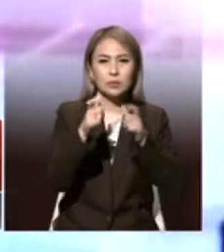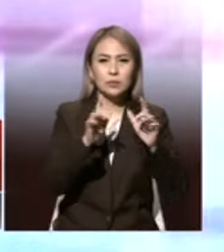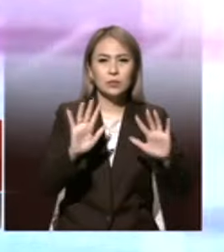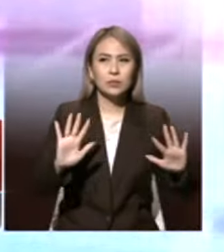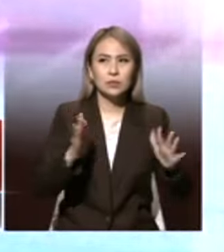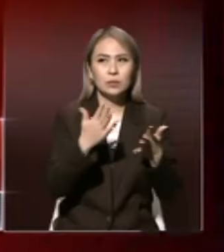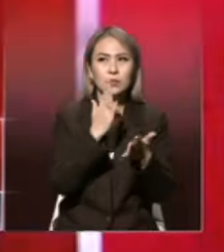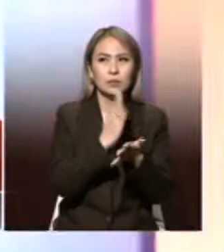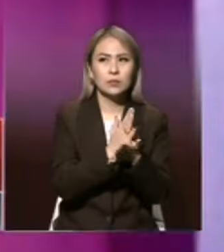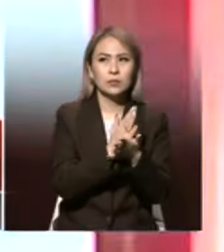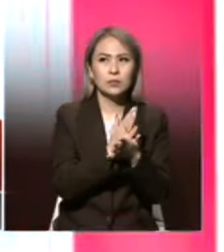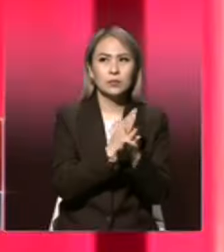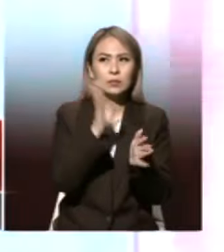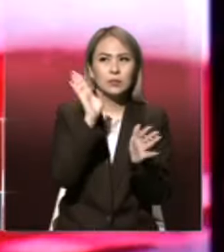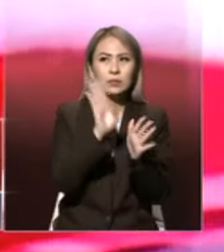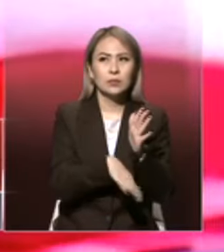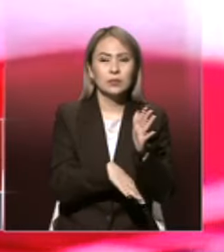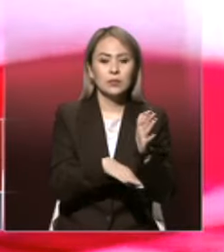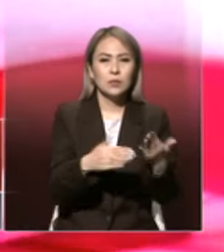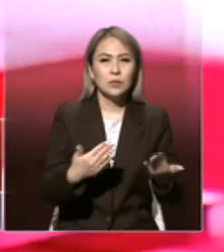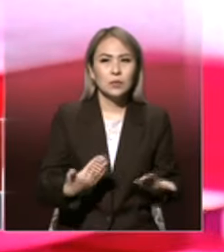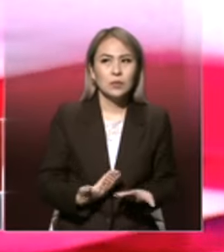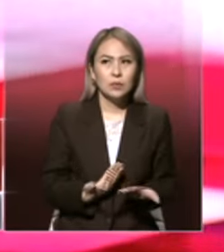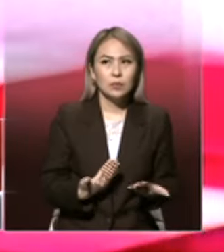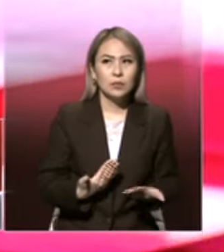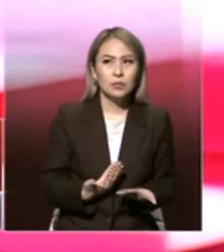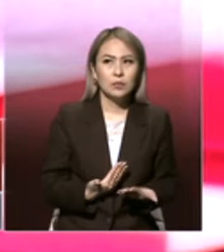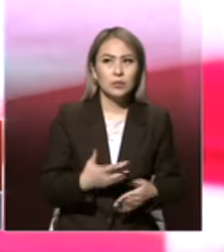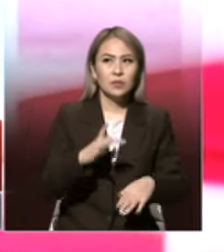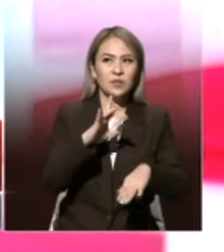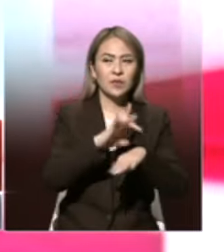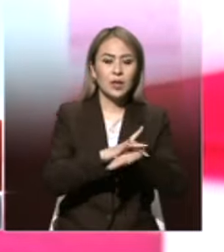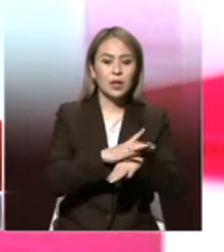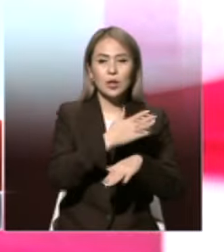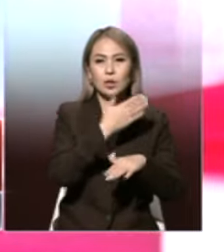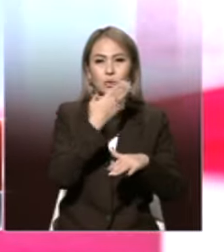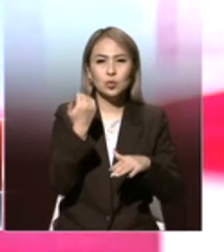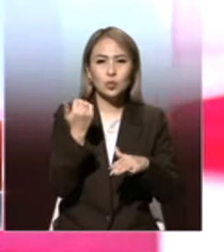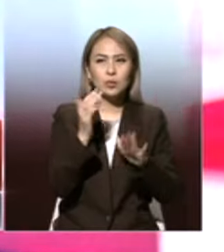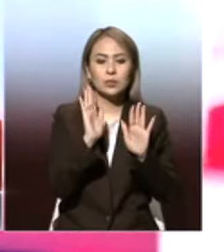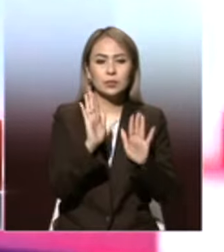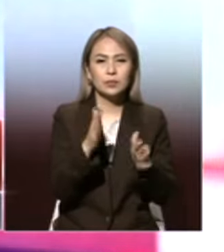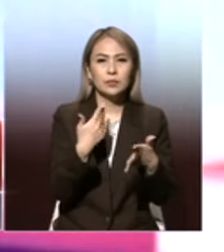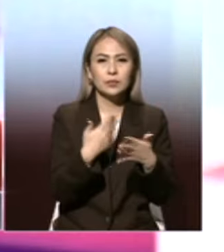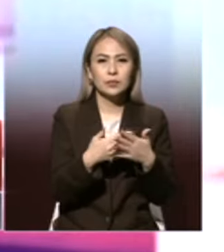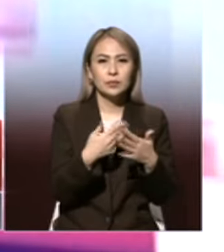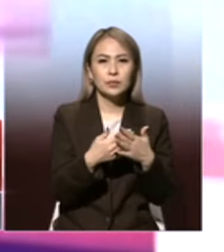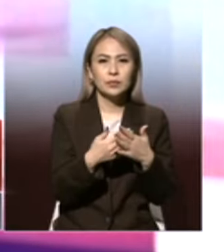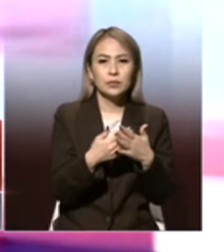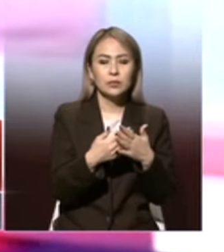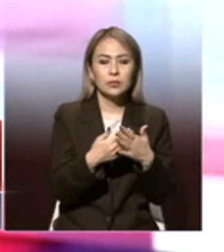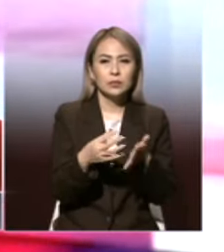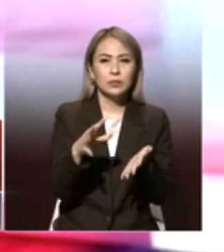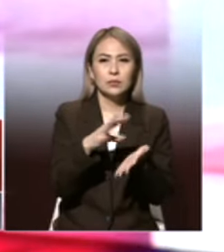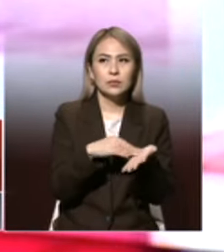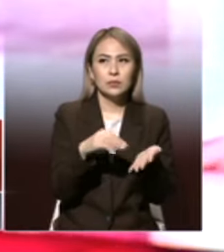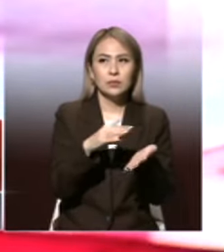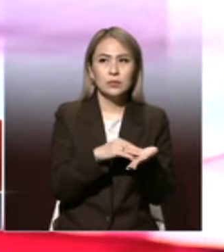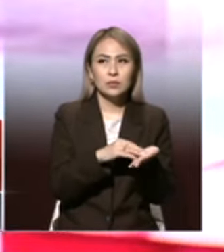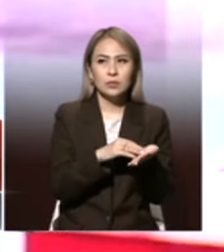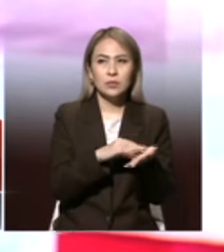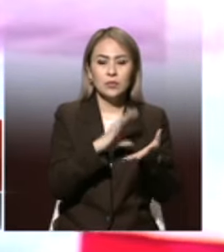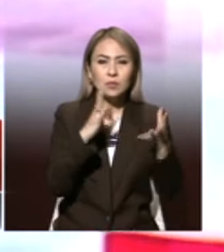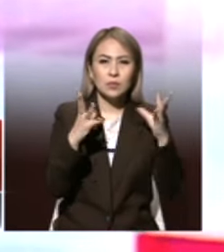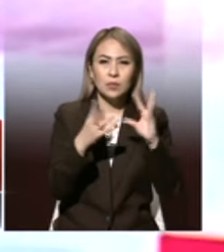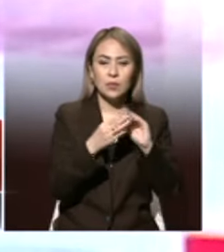туғызатындай өршіген тұрмыстық зорлық зомбылықтың фактілері жоқ. Яғни оны тағы да бір айта кету керек.